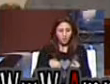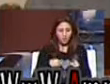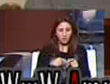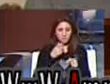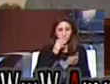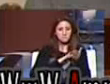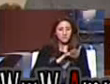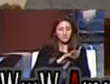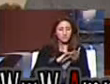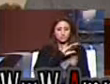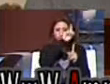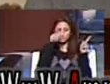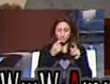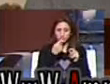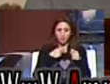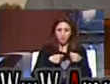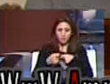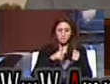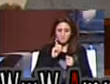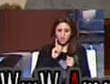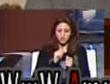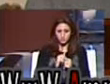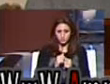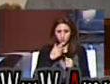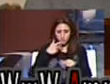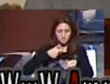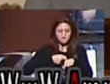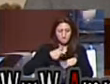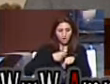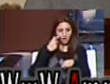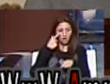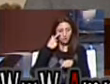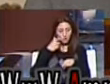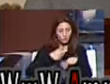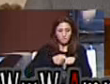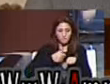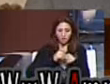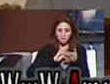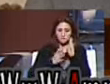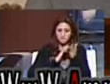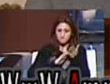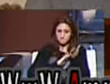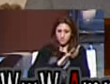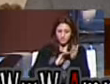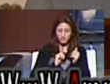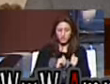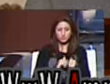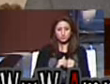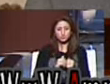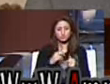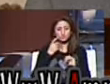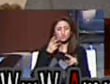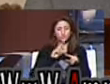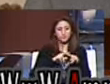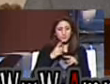الغير متوفره في السوق عدد كبير من مراهم العيون عدد كبير يمكن احنا في الشتاء من